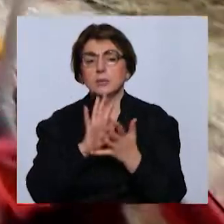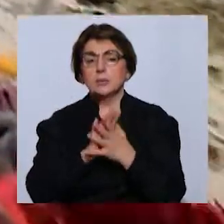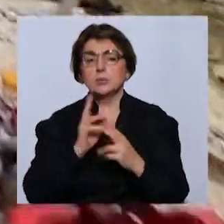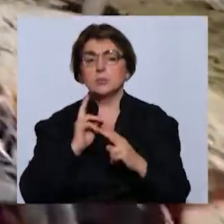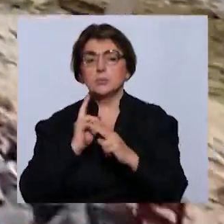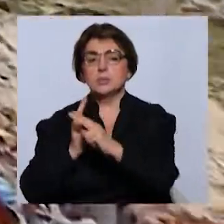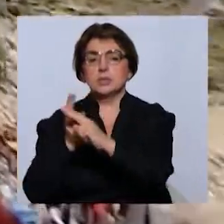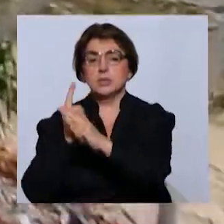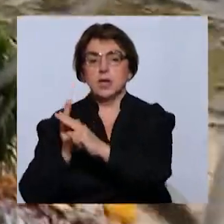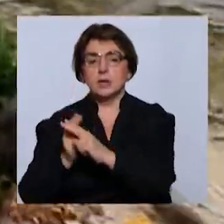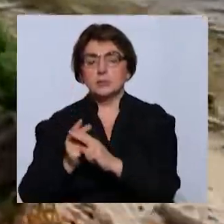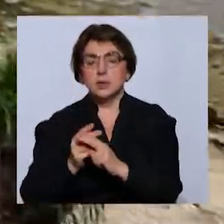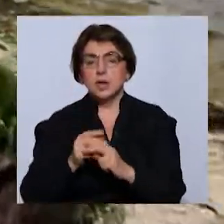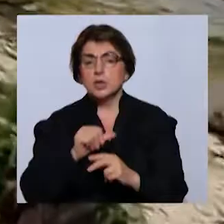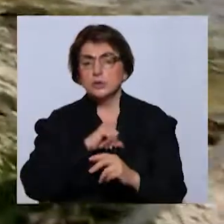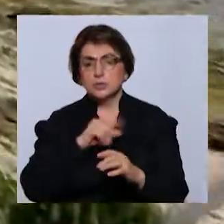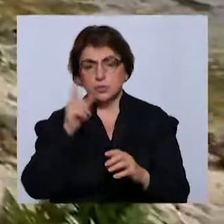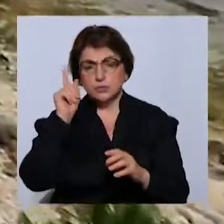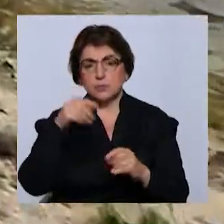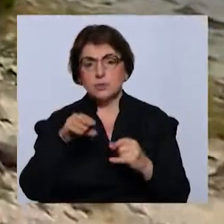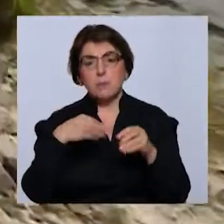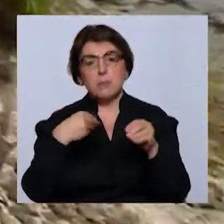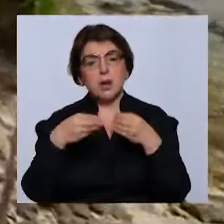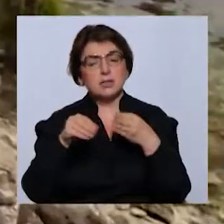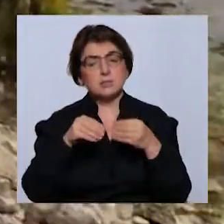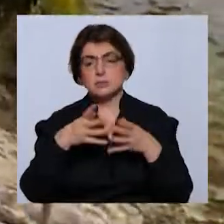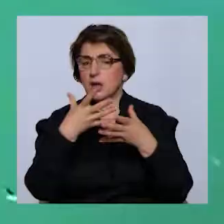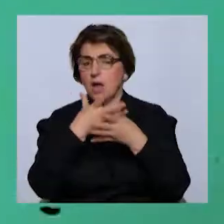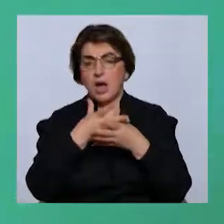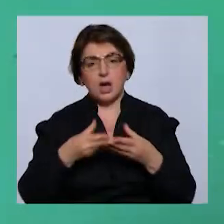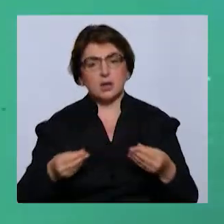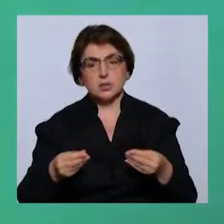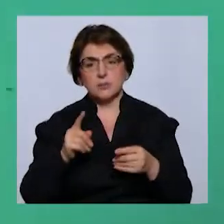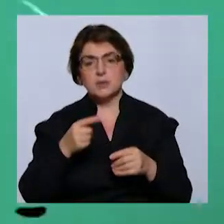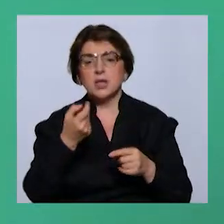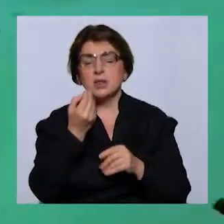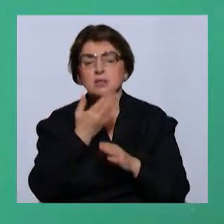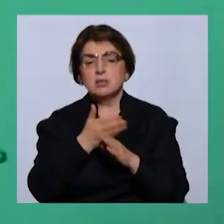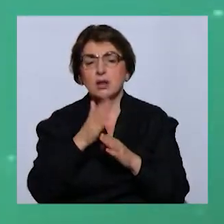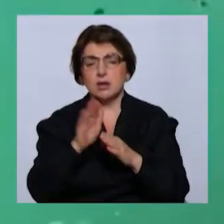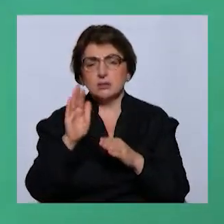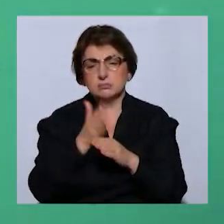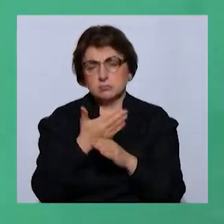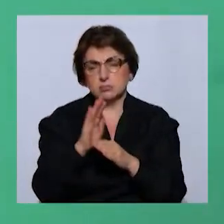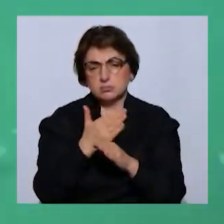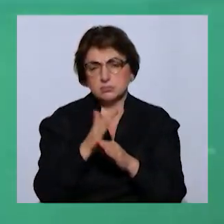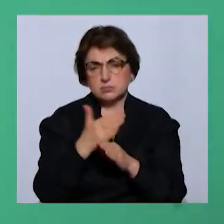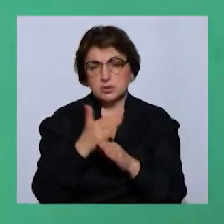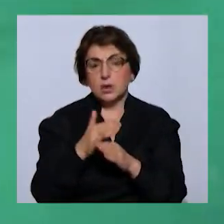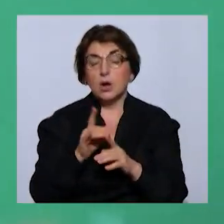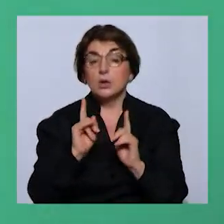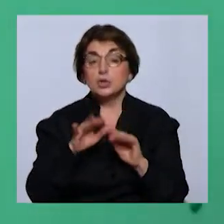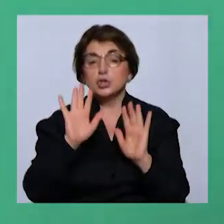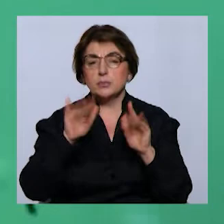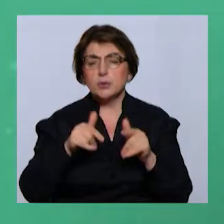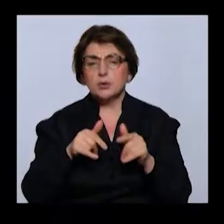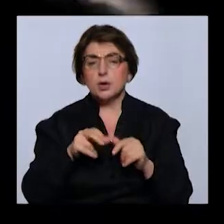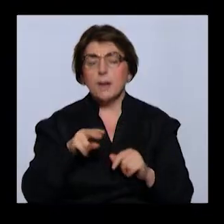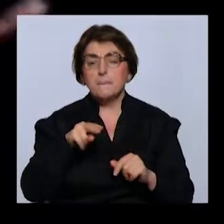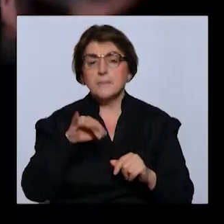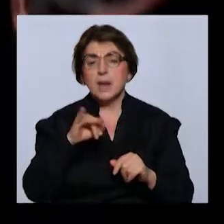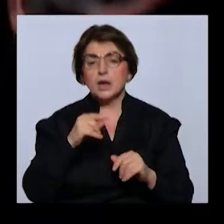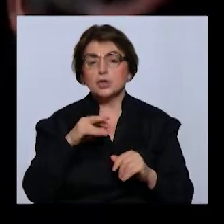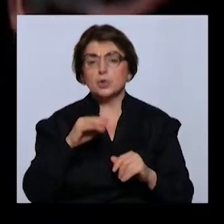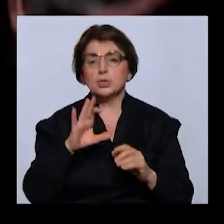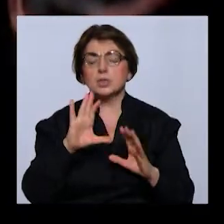წინააღმდეგ. პლასტიკატები არ იშლება, ბავშვებო, ისინი ხვდებიან, უბრალოდ ქუცმაცდებიან წვრილ-წვრილ ნაწილაკებად, შემდგომში ხვდებიან პლანქტონის